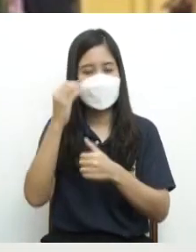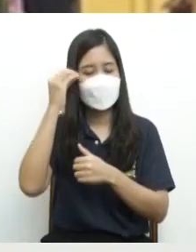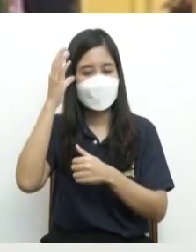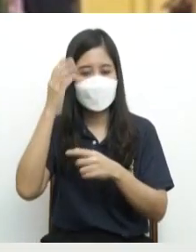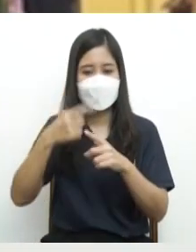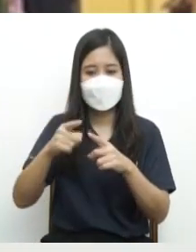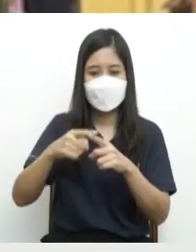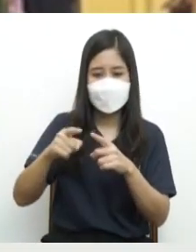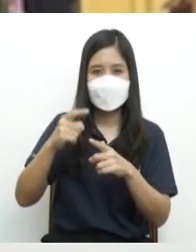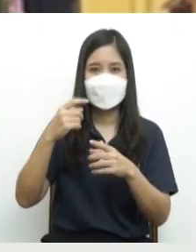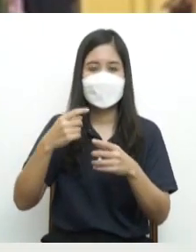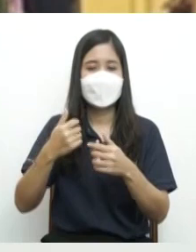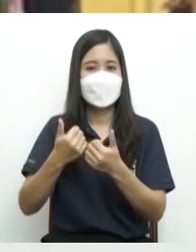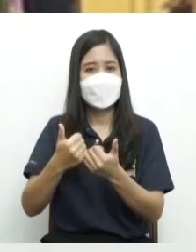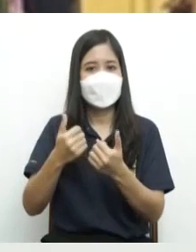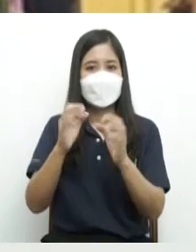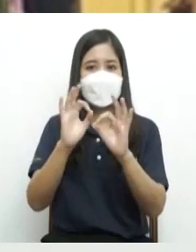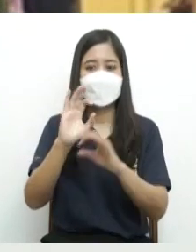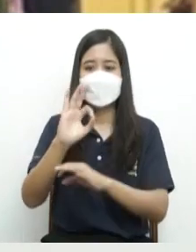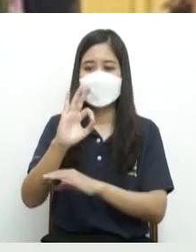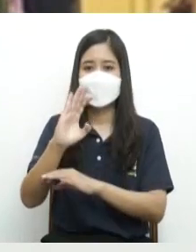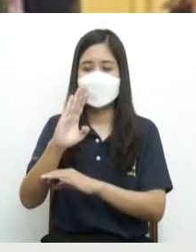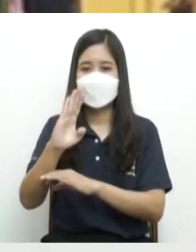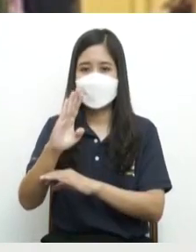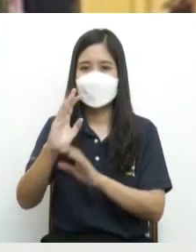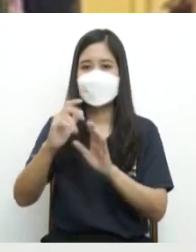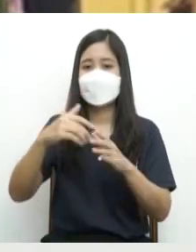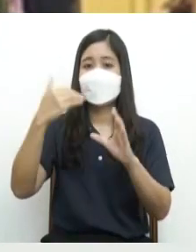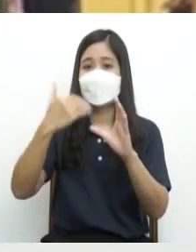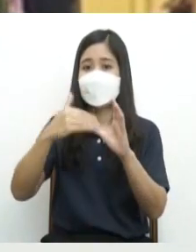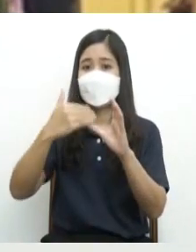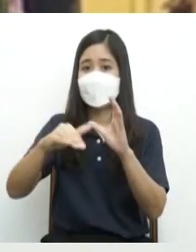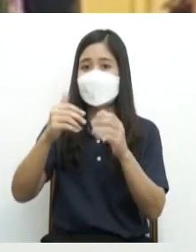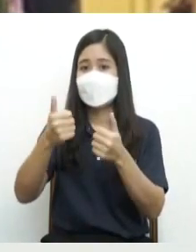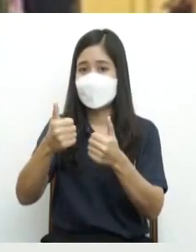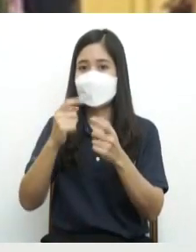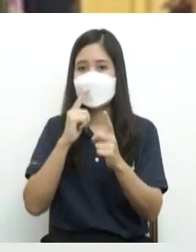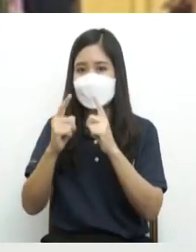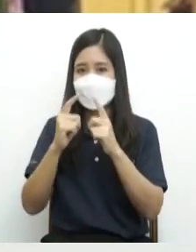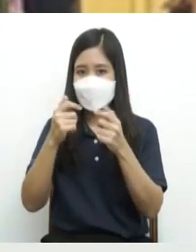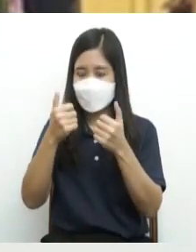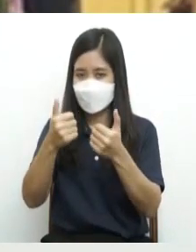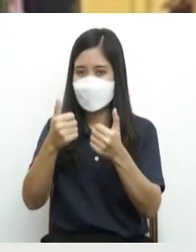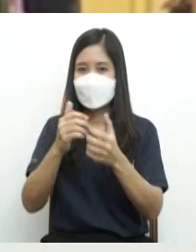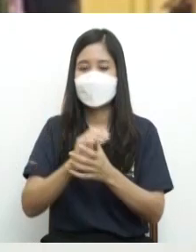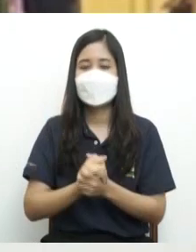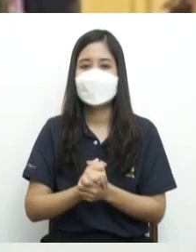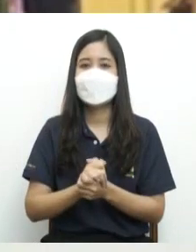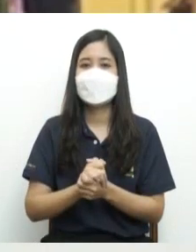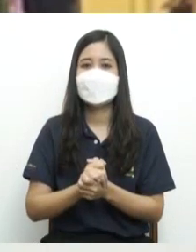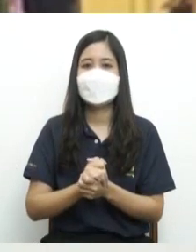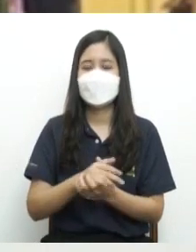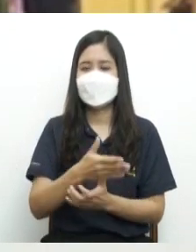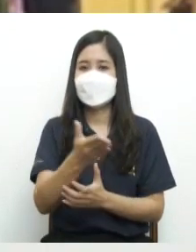ต่างๆของกบข.ได้ค่ะทาง Facebook ทาง LINE ของกบข.รวมไปถึงสายด่วนค่ะ1179นะคะรับรองได้ว่าท่านจะ